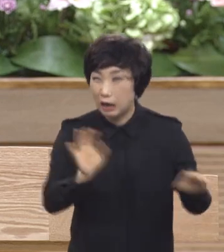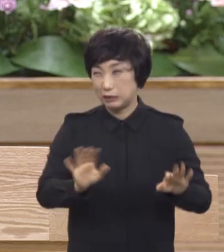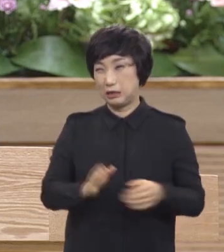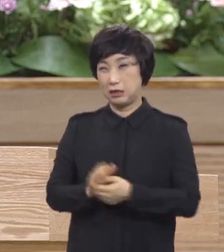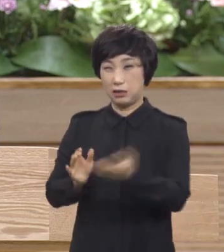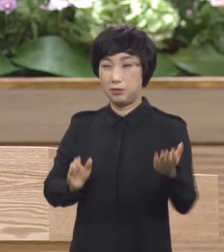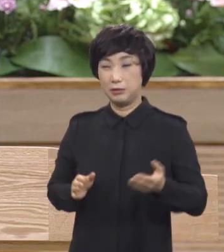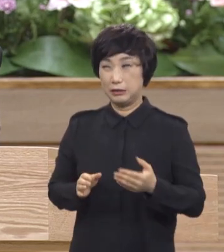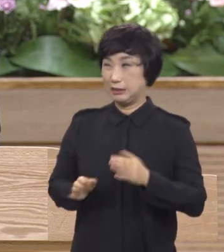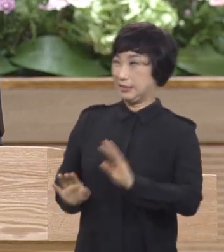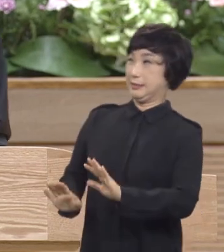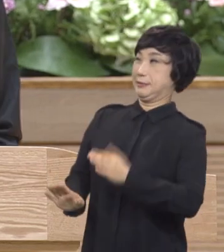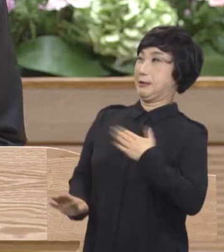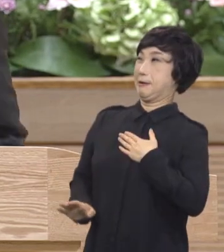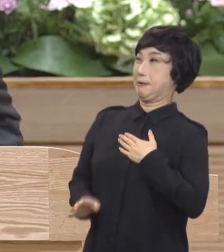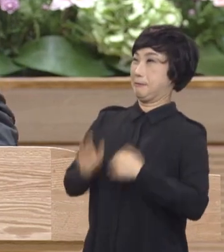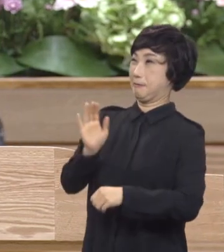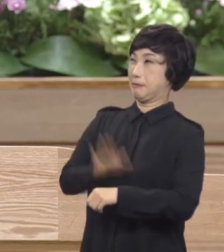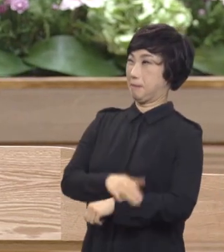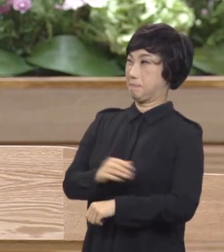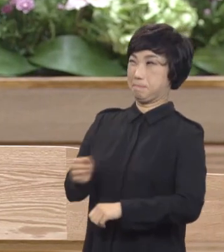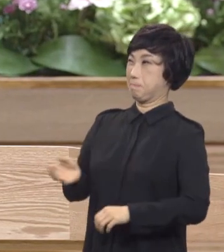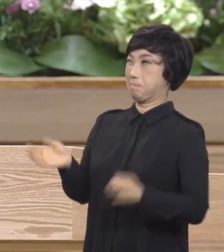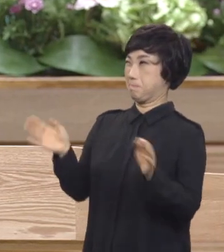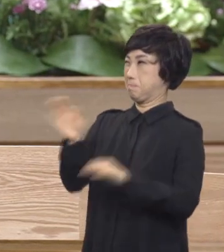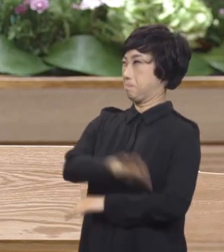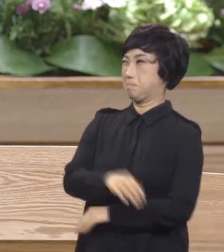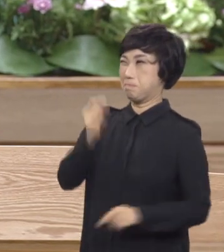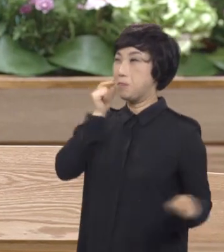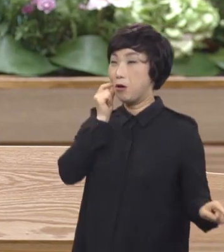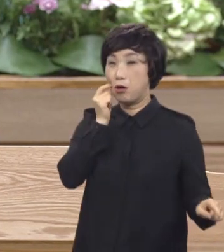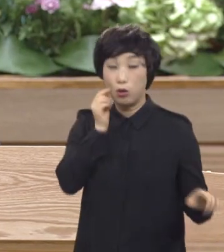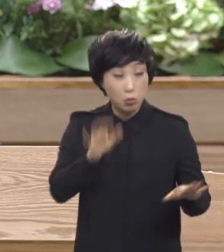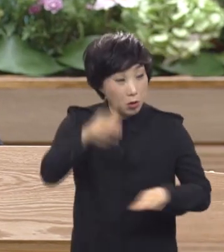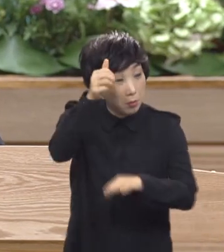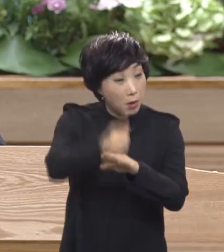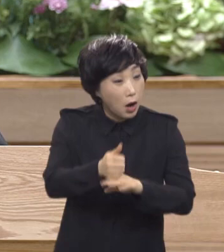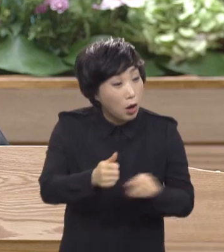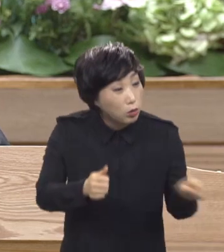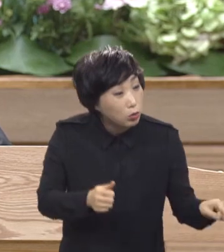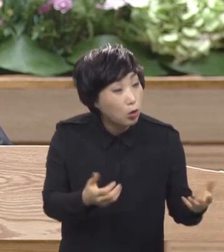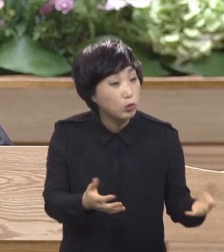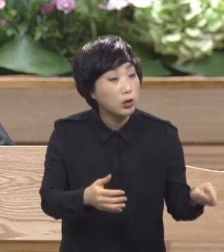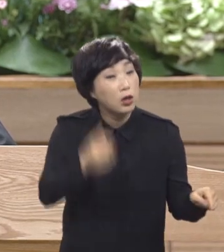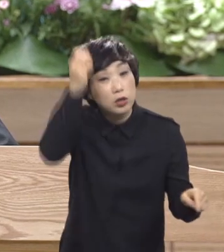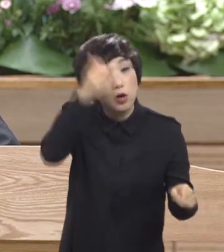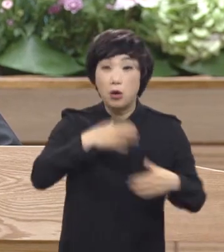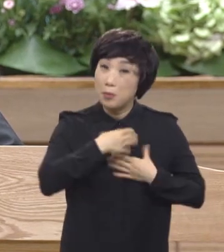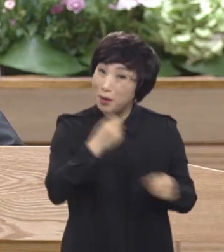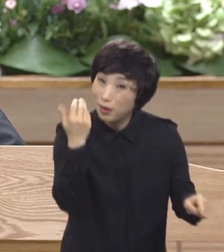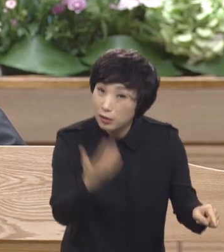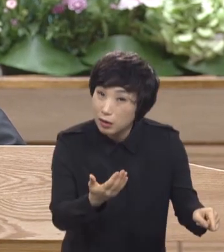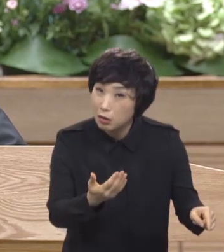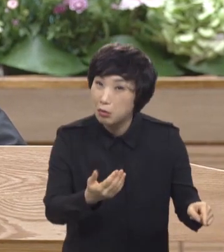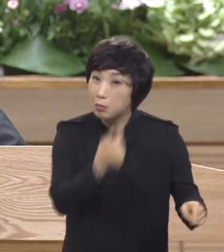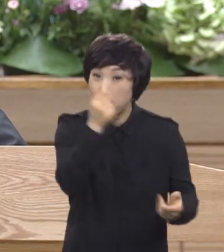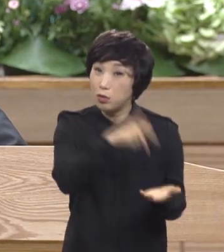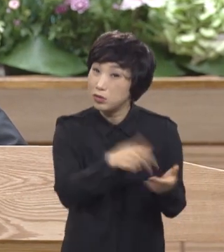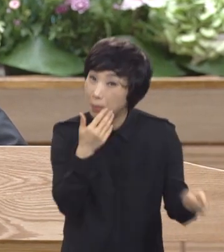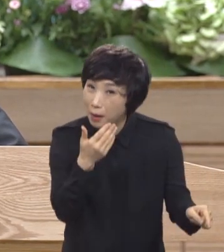허물을 덮을 수 없다고 주장하는 겁니다 그럼 말세를 만난 그가 그 영혼이 평탈하겠는가